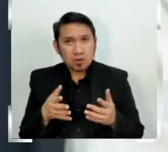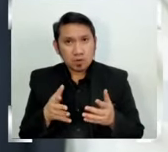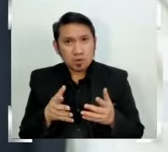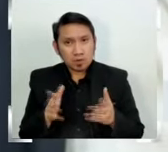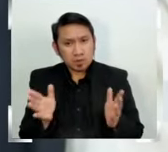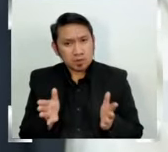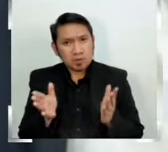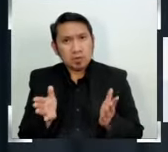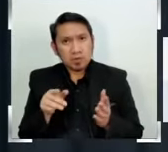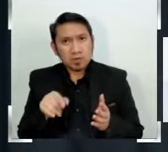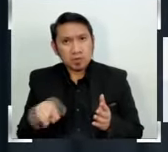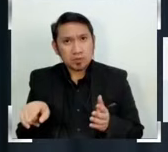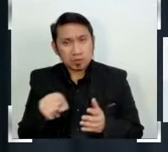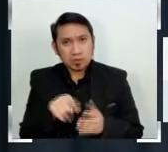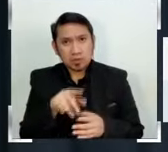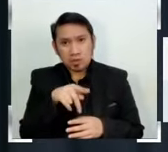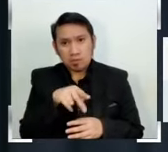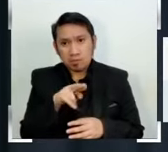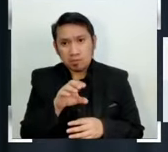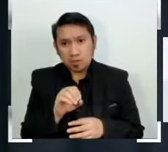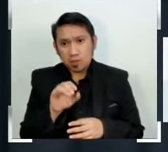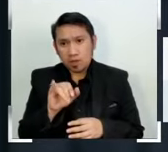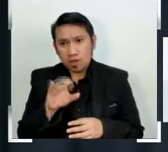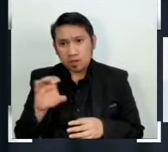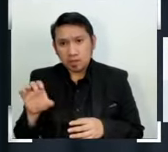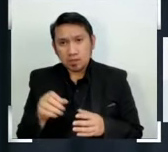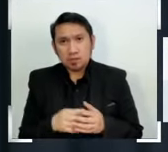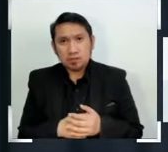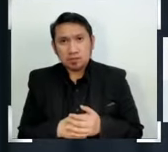Pinapaganahan lang yung mga pro-ICC. Well, he's just being